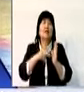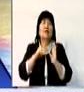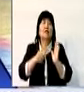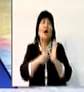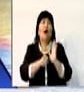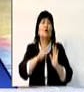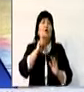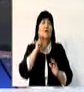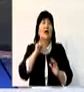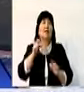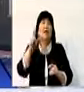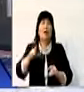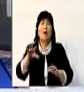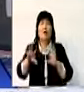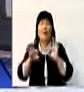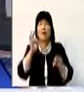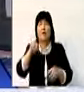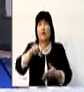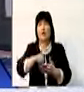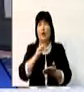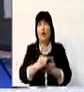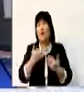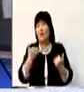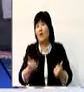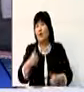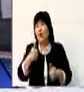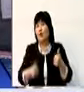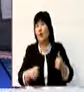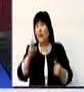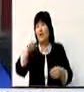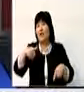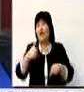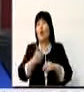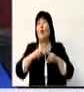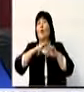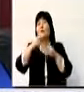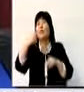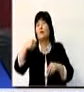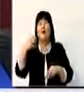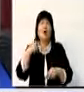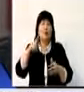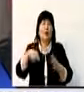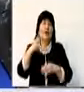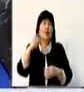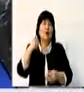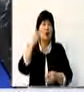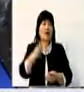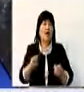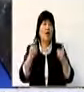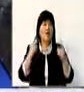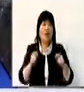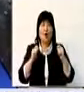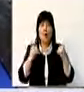8600 жас балуан іріктеу кезеңдерінде сынға түсті. Биылғы дода елорданың 20 жылдық Қызылорда қаласының 200 жылдық мерейтойына